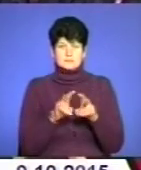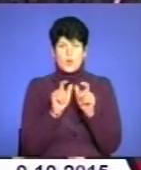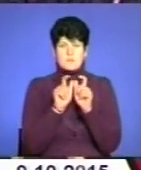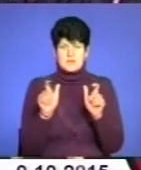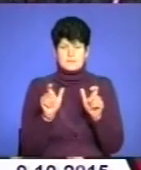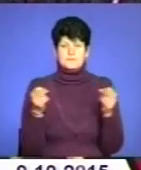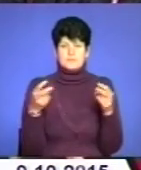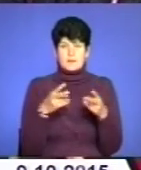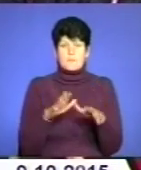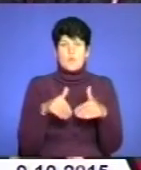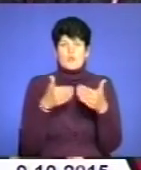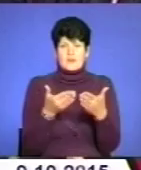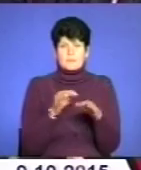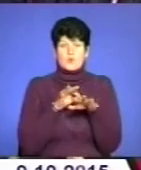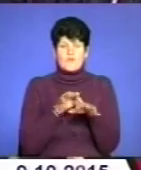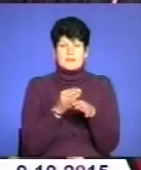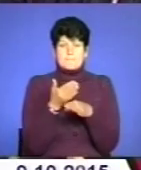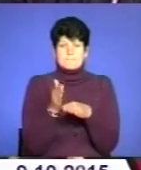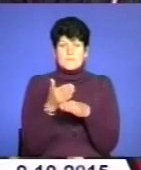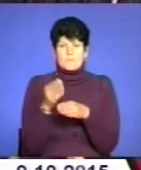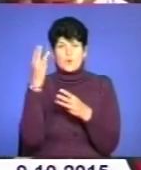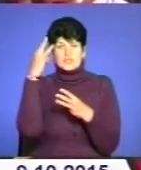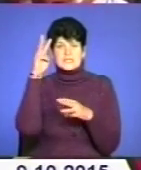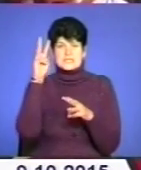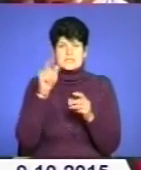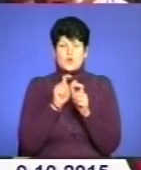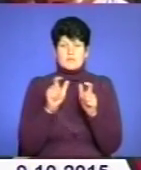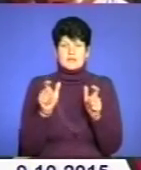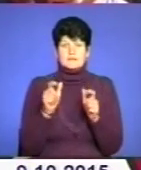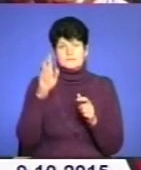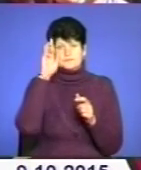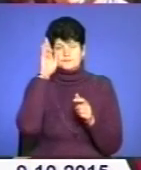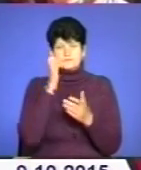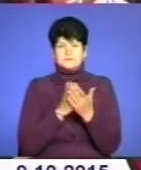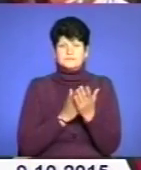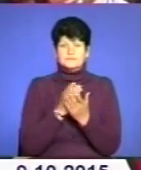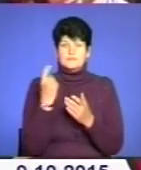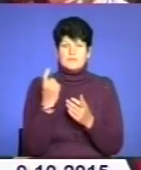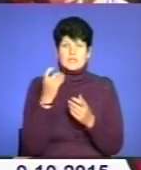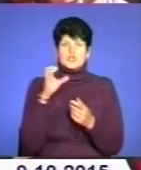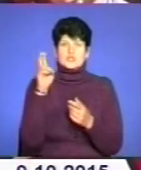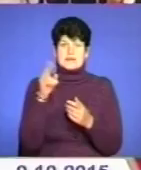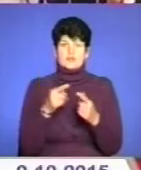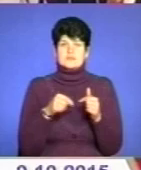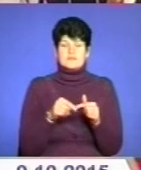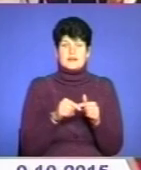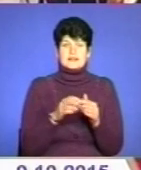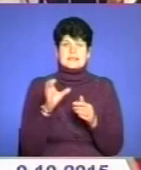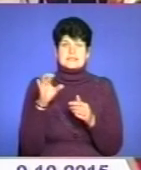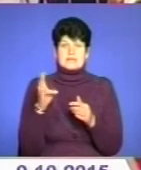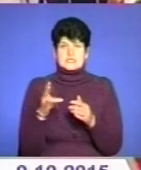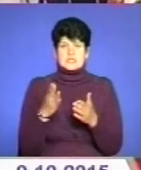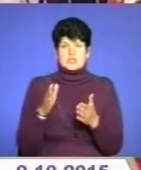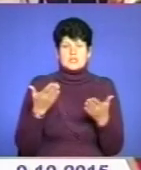Фахівці пропонуватимуть проведення поетапної модернізації об'єктів комунального господарства, соціальної сфери та санацію